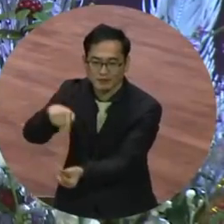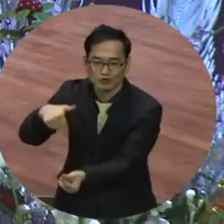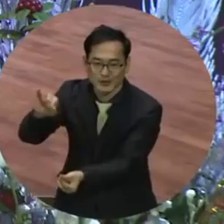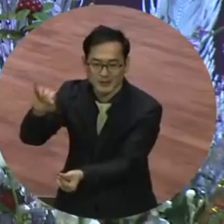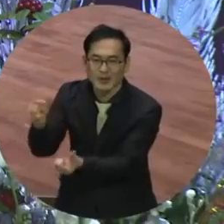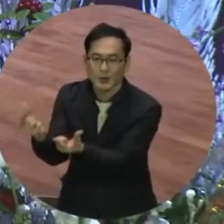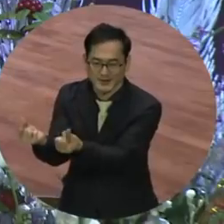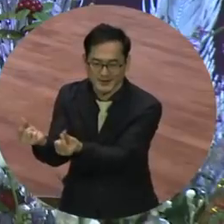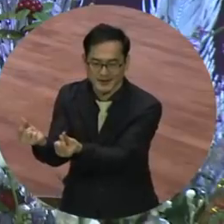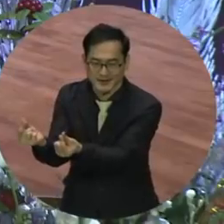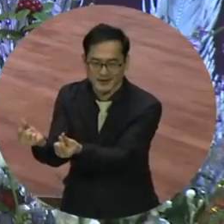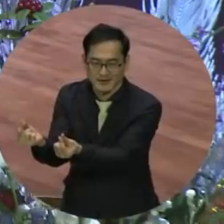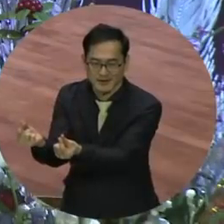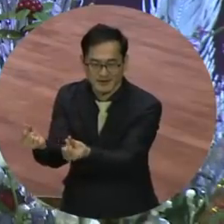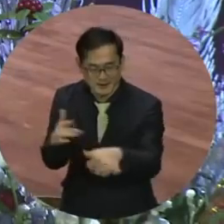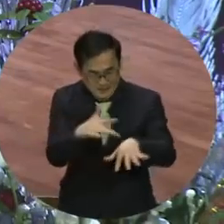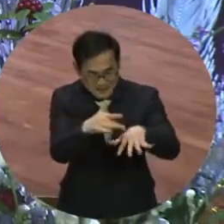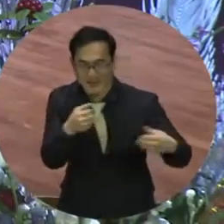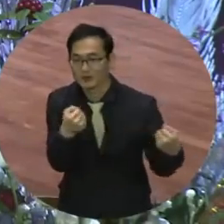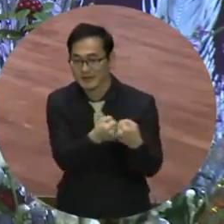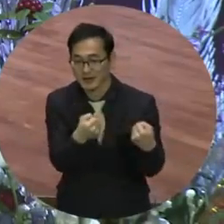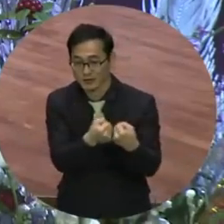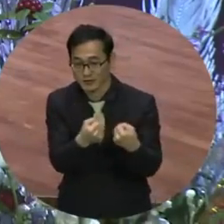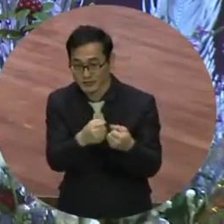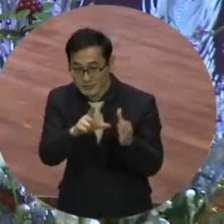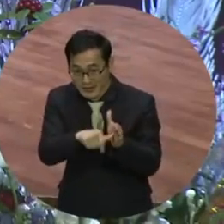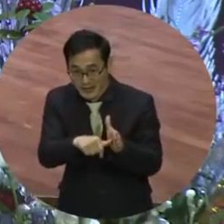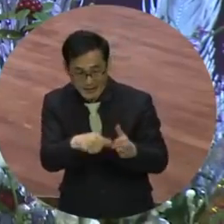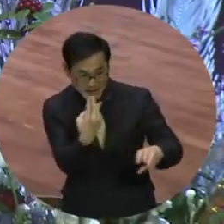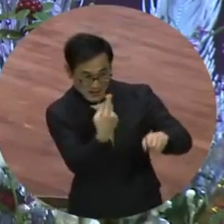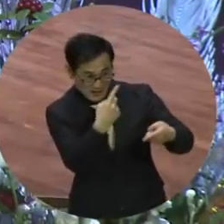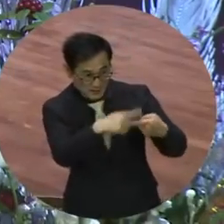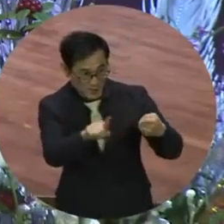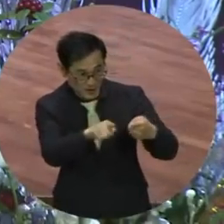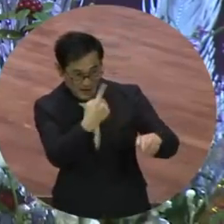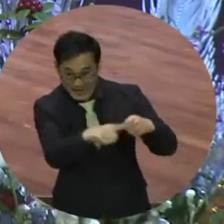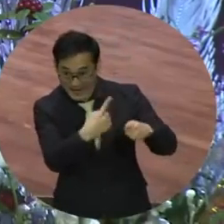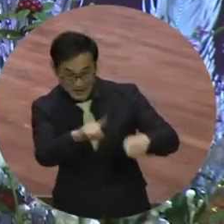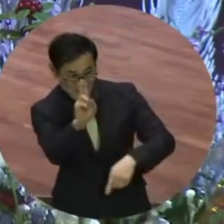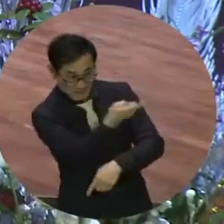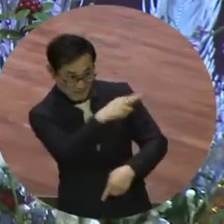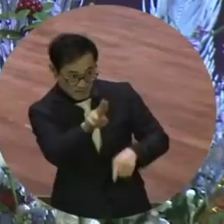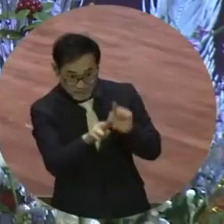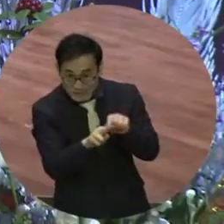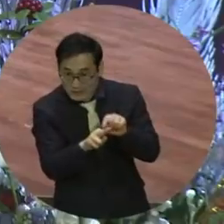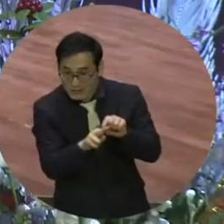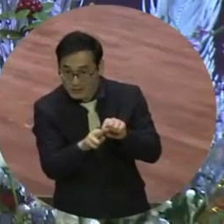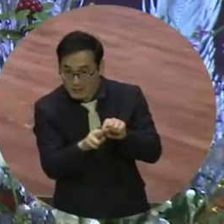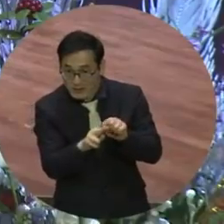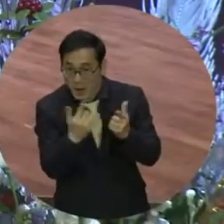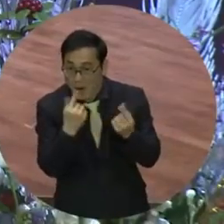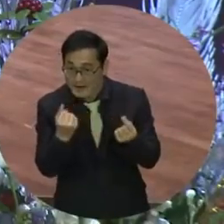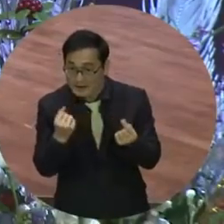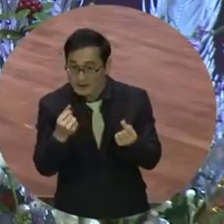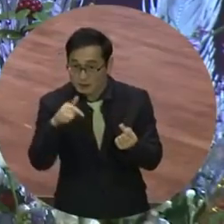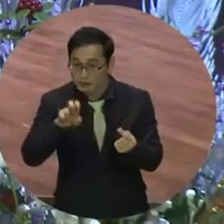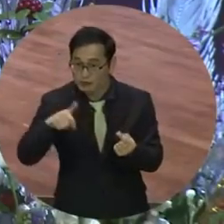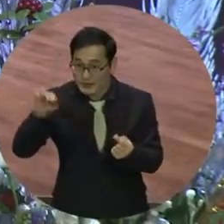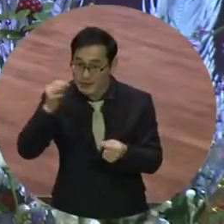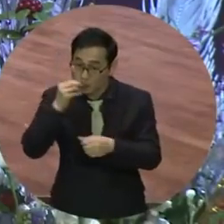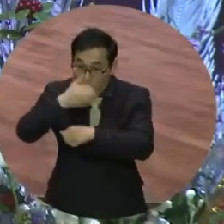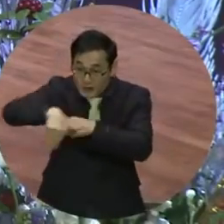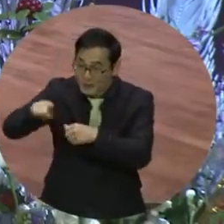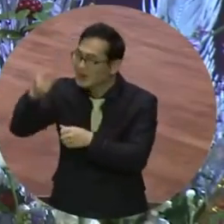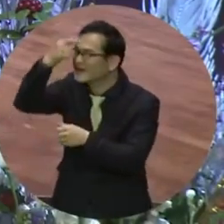돼요. 평생 싸워야 돼요. 나와 싸워야 돼요. 늘 사단과 싸워야 돼요.